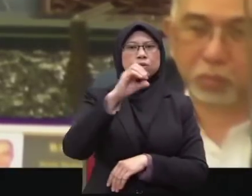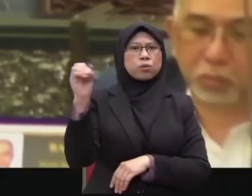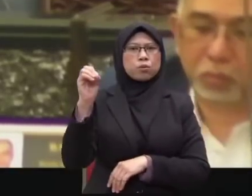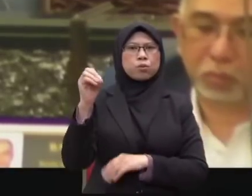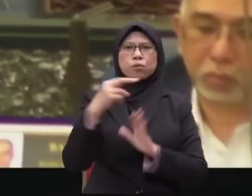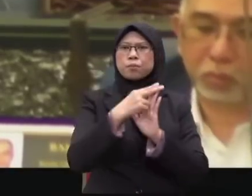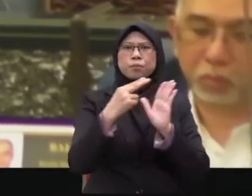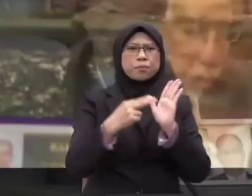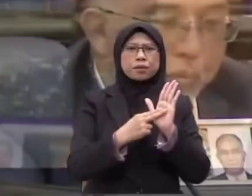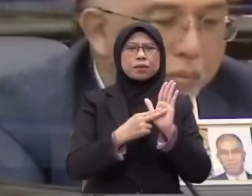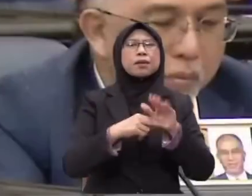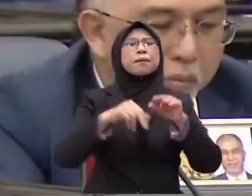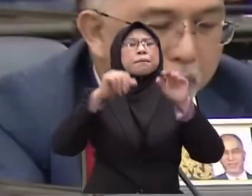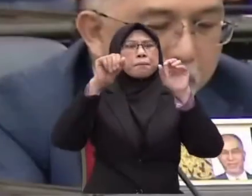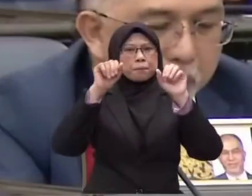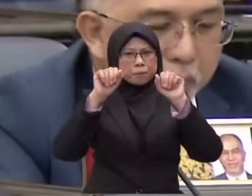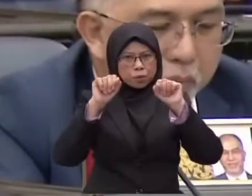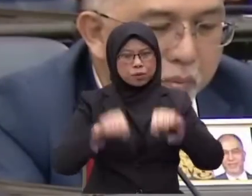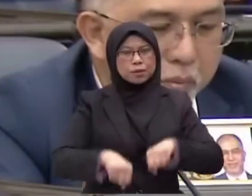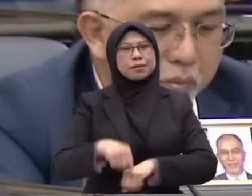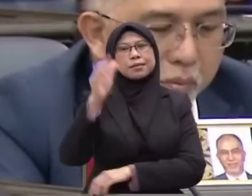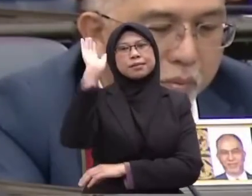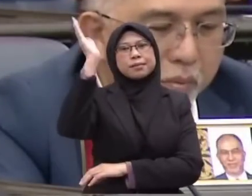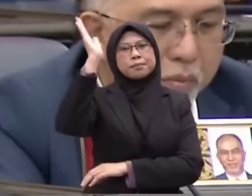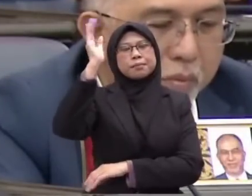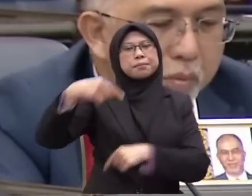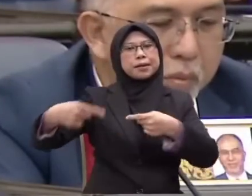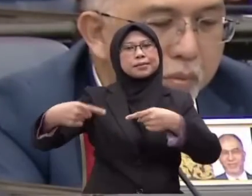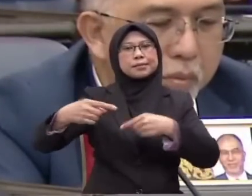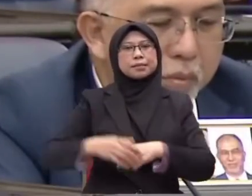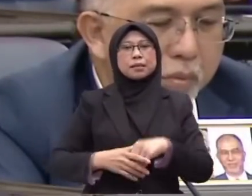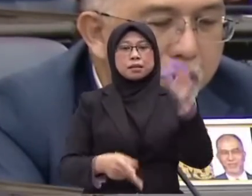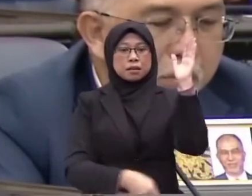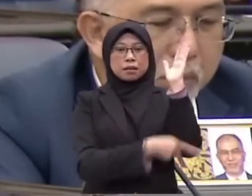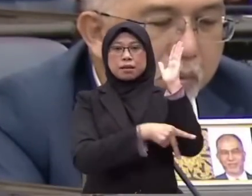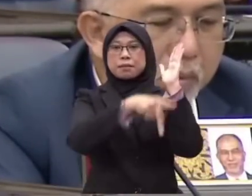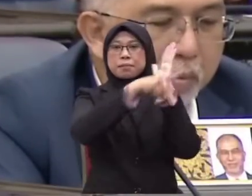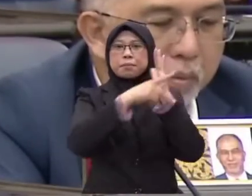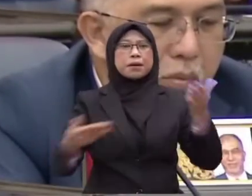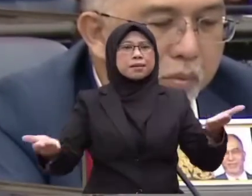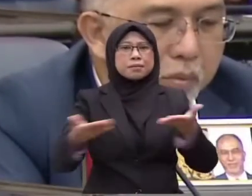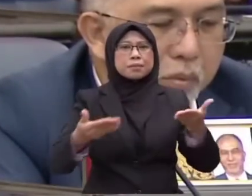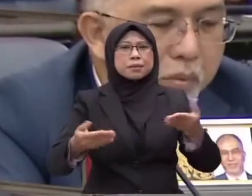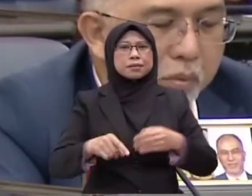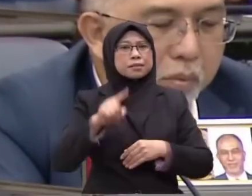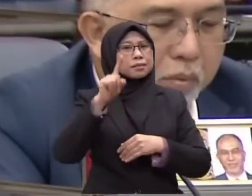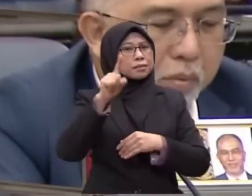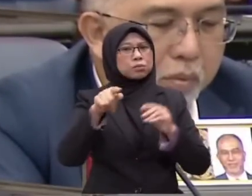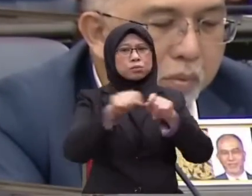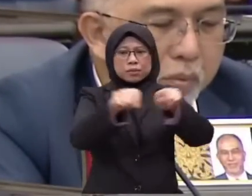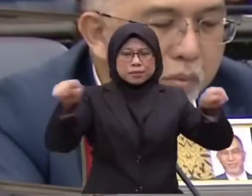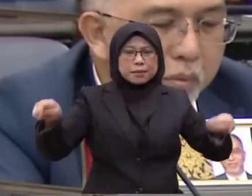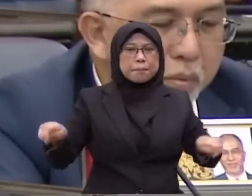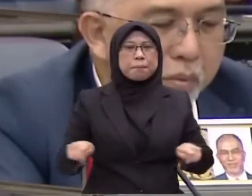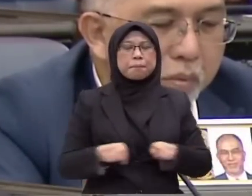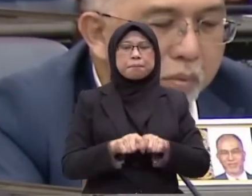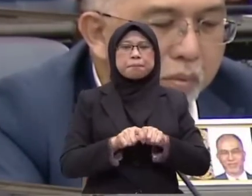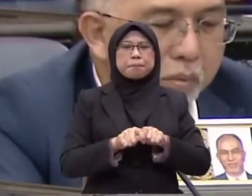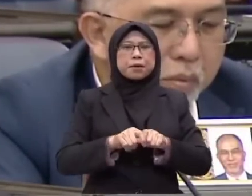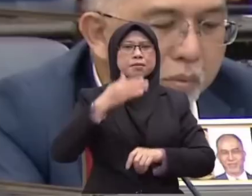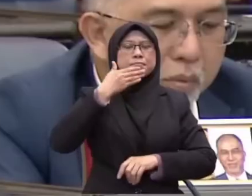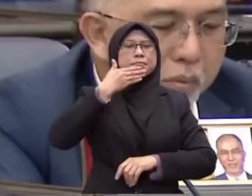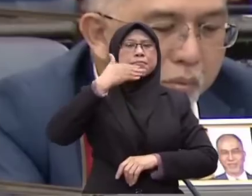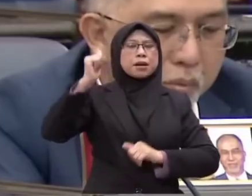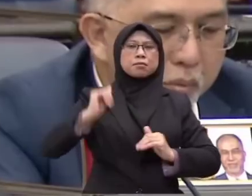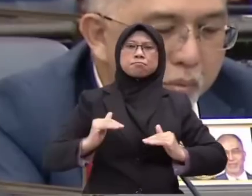perlembagaan untuk dibahaskan. Parlimen inilah satu platform yang tertinggi untuk membahaskan bukan